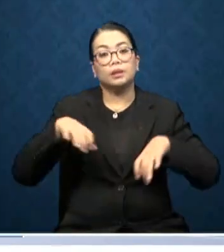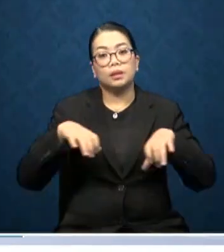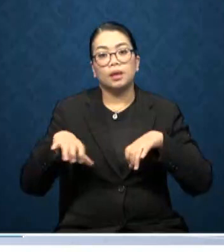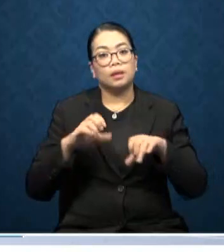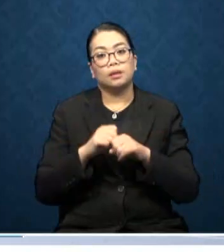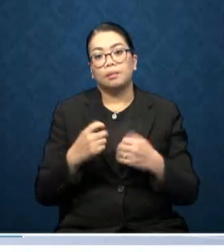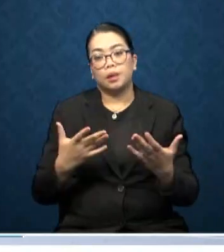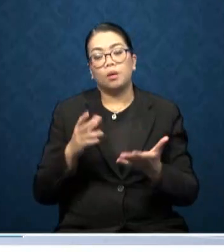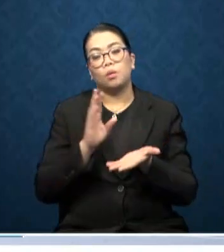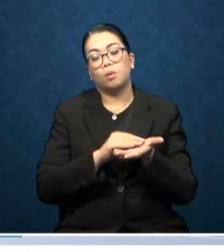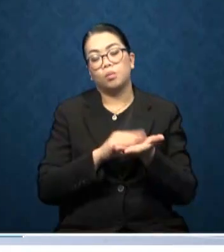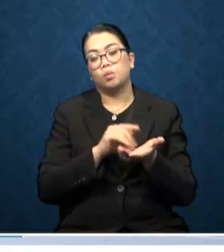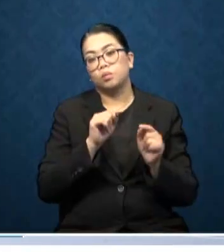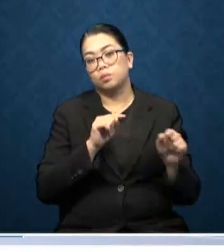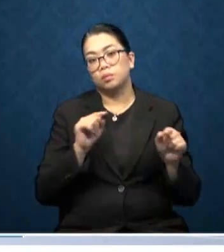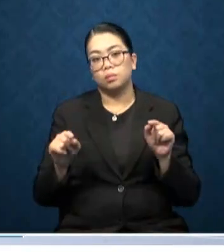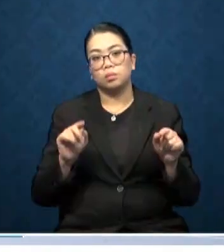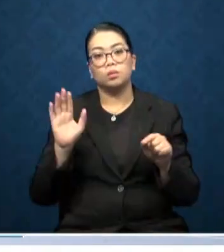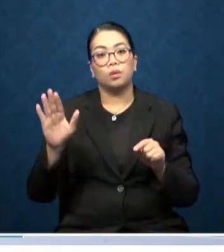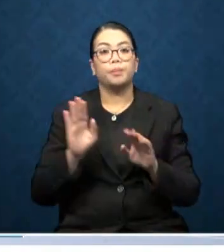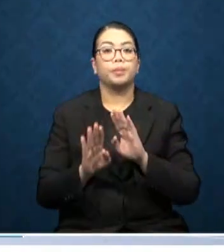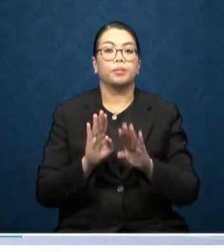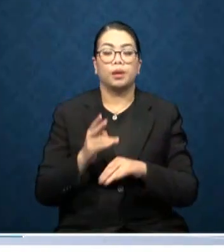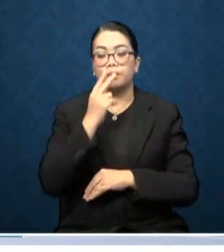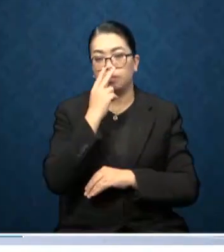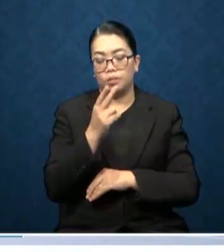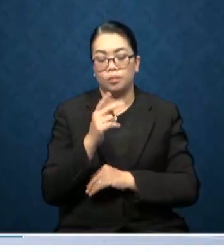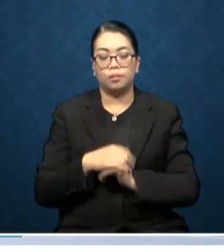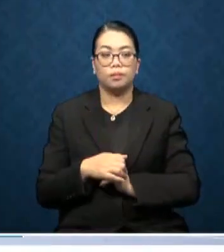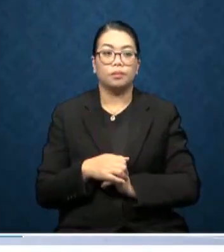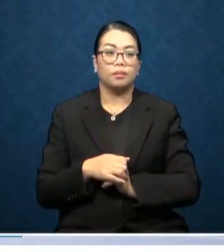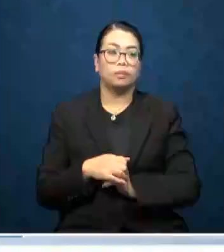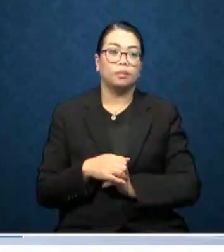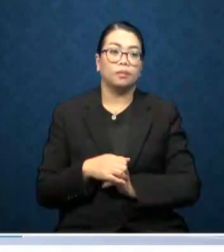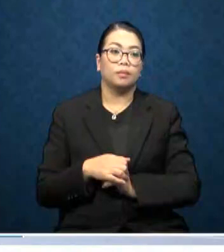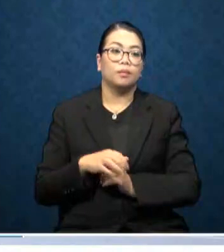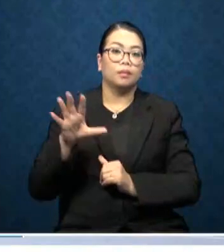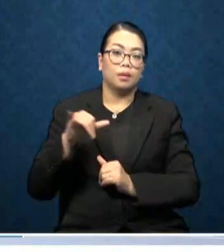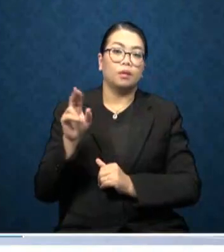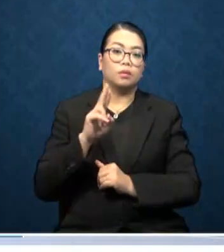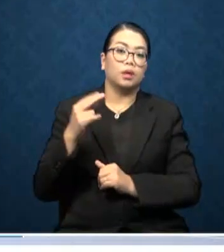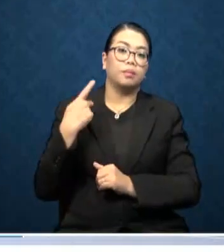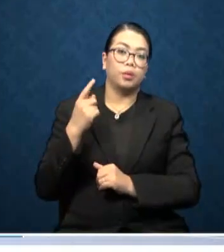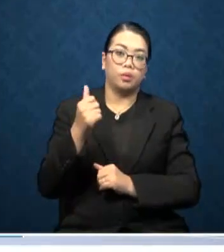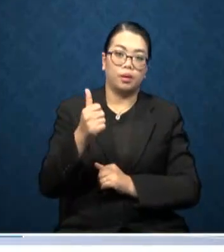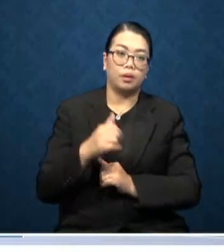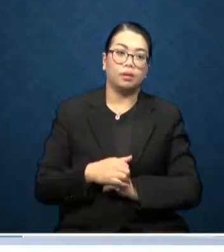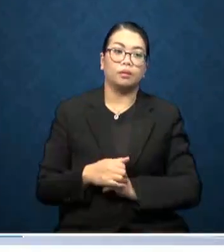างต่อข้อกังวลของท่านนะครับผมว่าคิดว่าคงจะมาศึกษาดูแล้วก็นำไปมาใช้เป็นประโยชน์ได้บ้างนะครับขอบคุณครับ